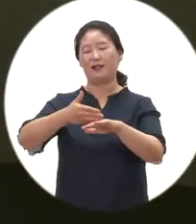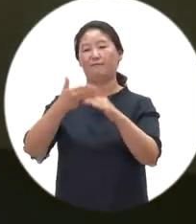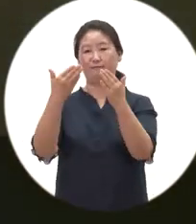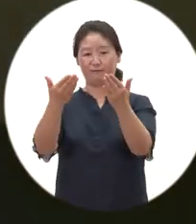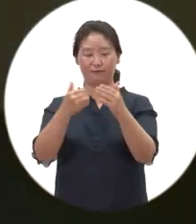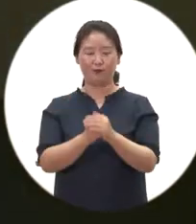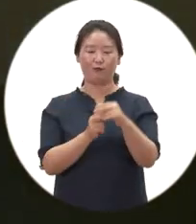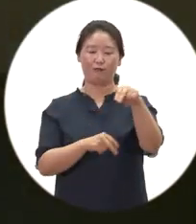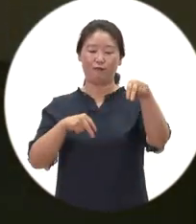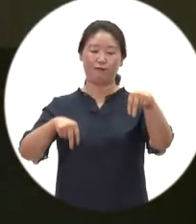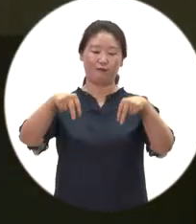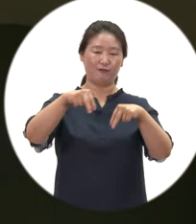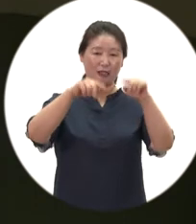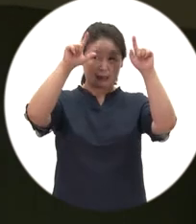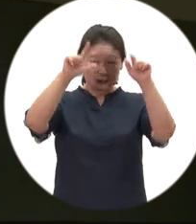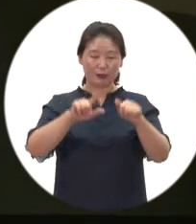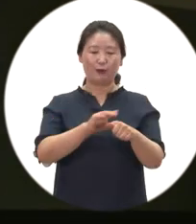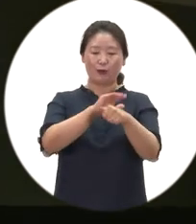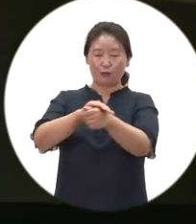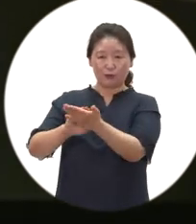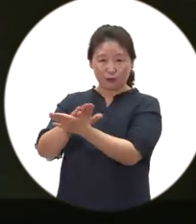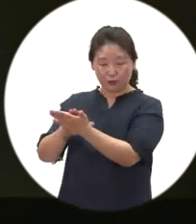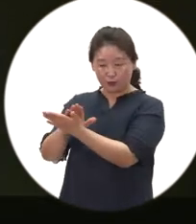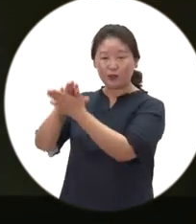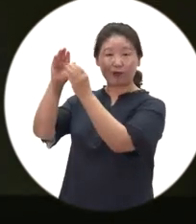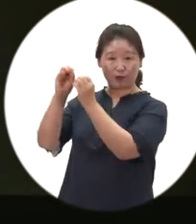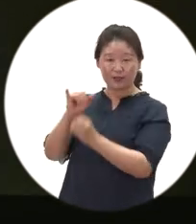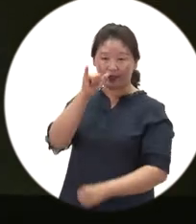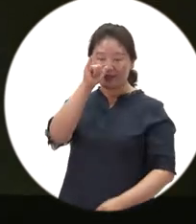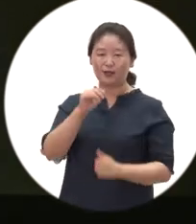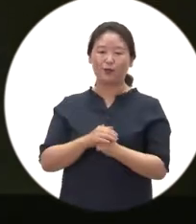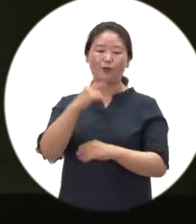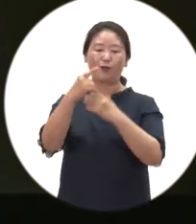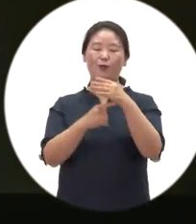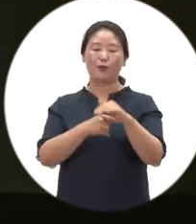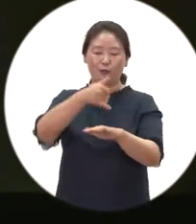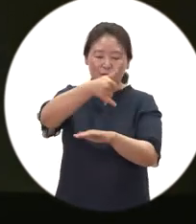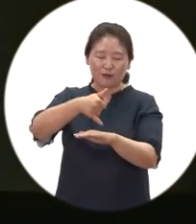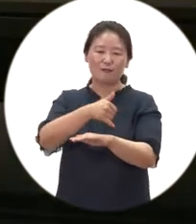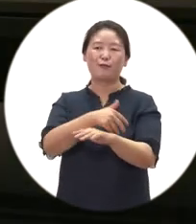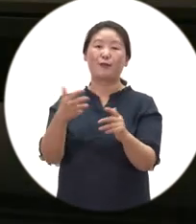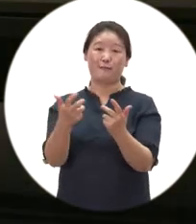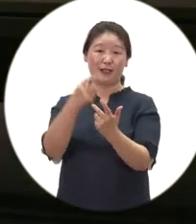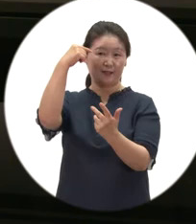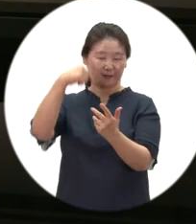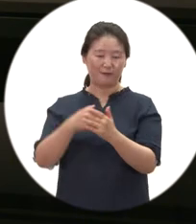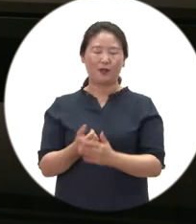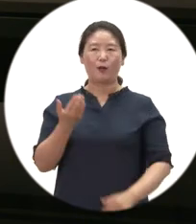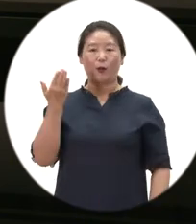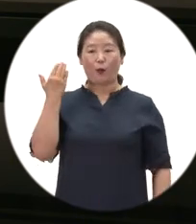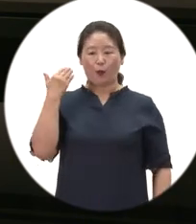드리고 강강술래나 소놀이, 거북놀이 등 민속놀이를 즐기며 한해 농사의 풍요를 누립니다.